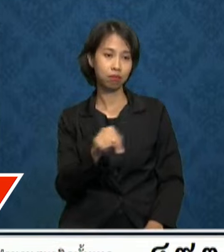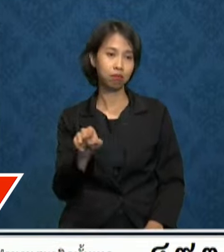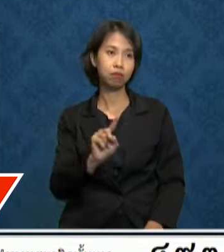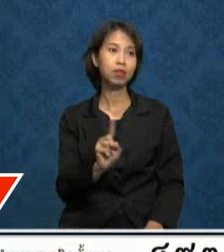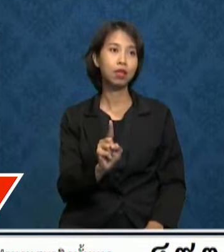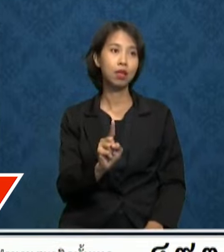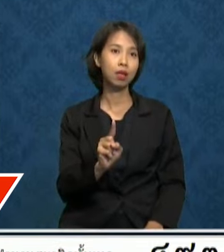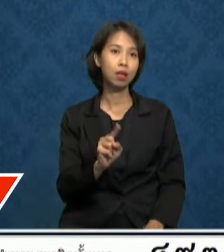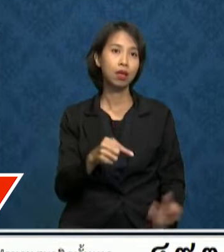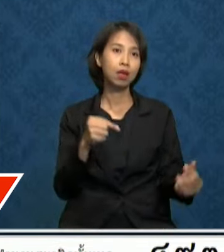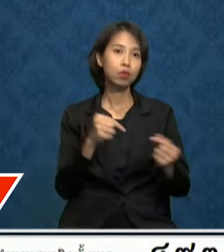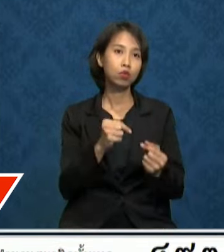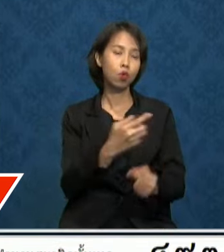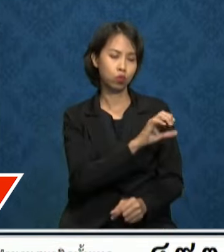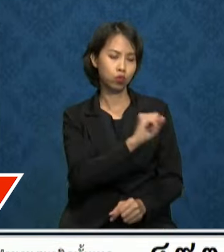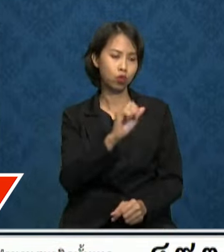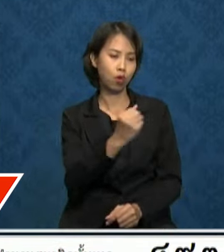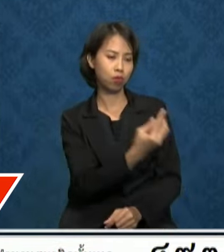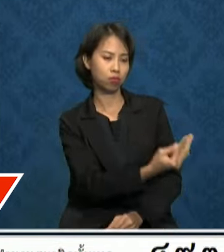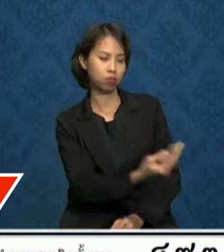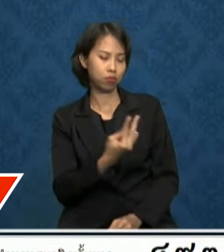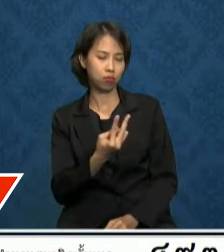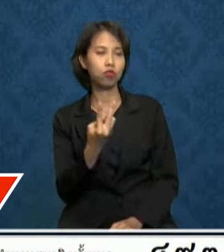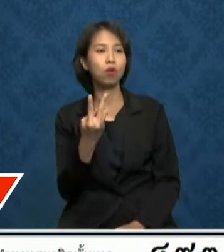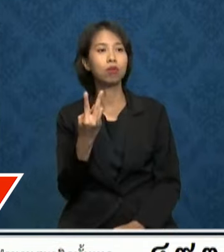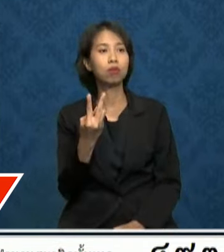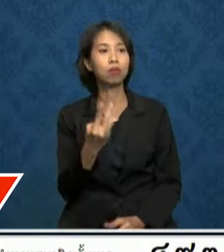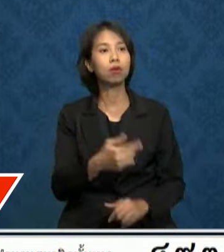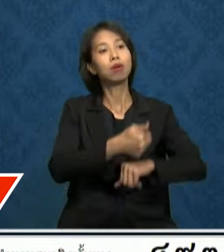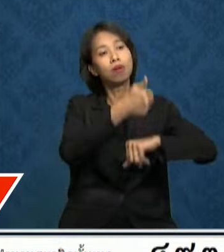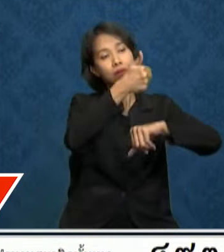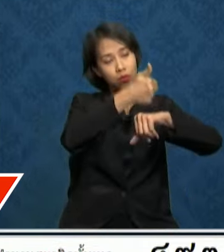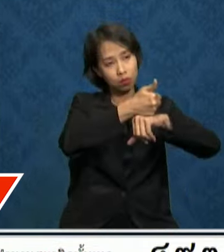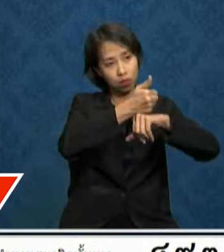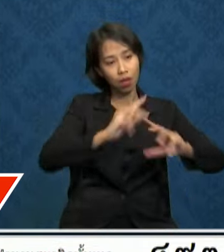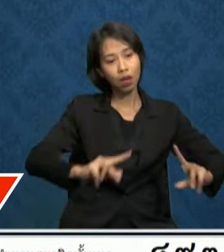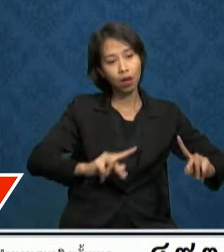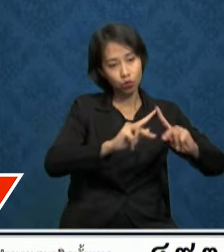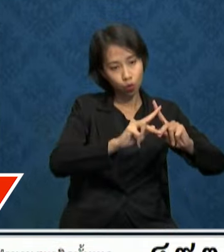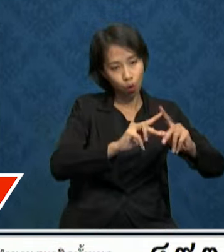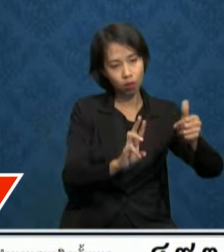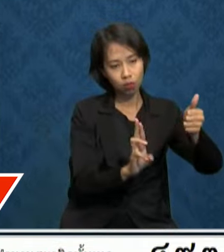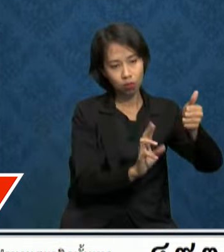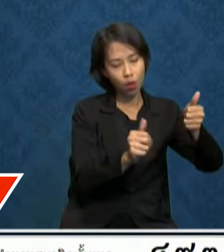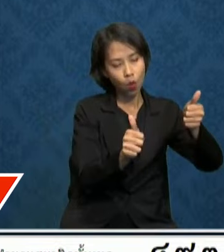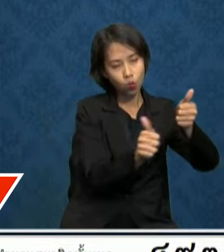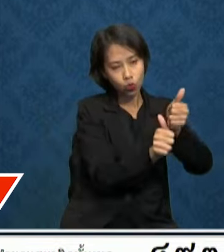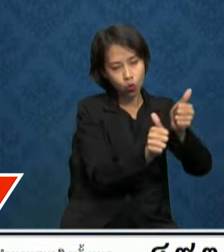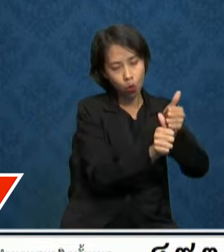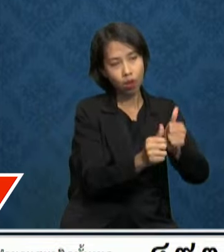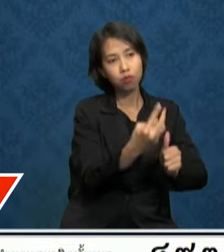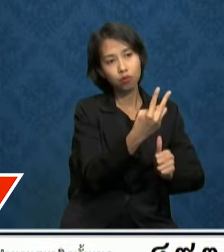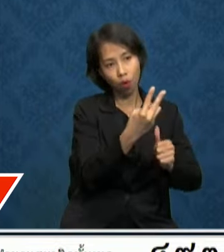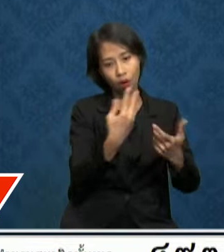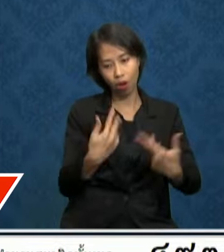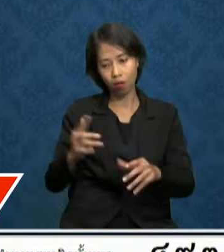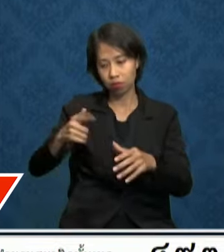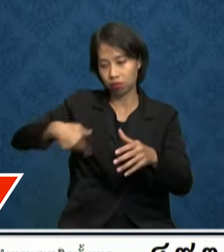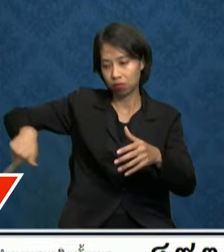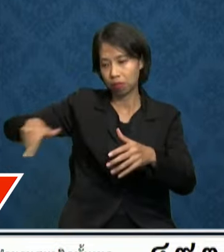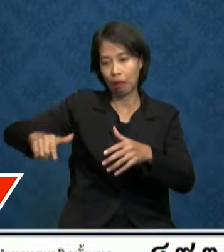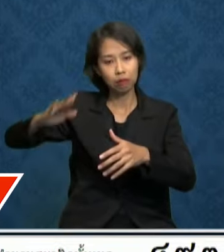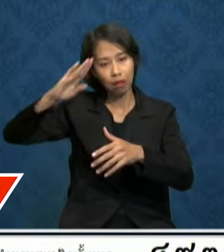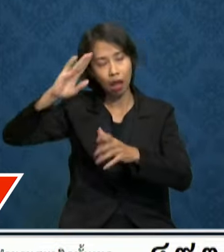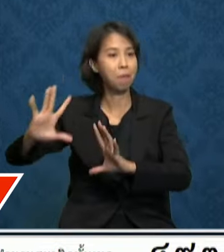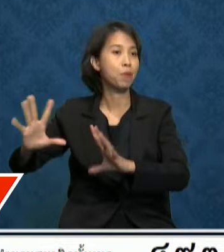ราษฎรแค่2คนเท่านั้นก็คือตัวรัฐมนตรีกับรัฐมนตรีช่วย2คนรายล้อมโดยนายพลตำแหน่งต่างๆถึง19คนและถ้าพูดถึ